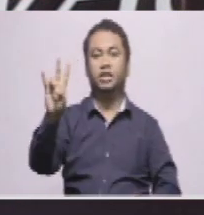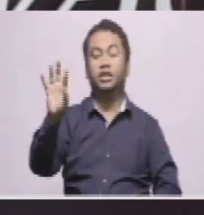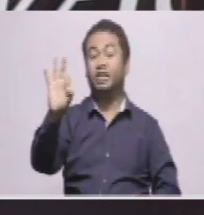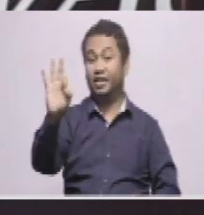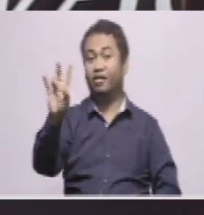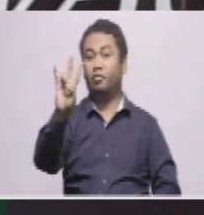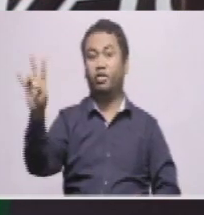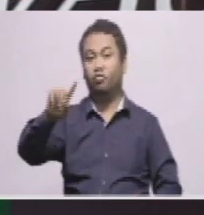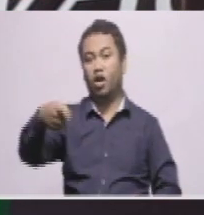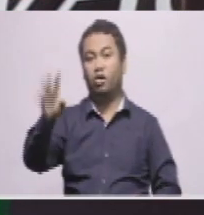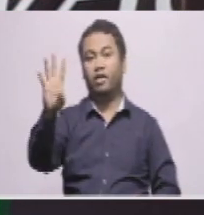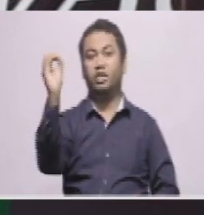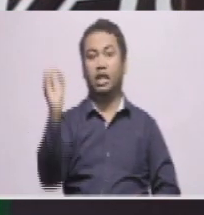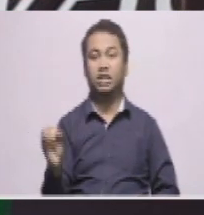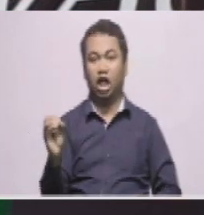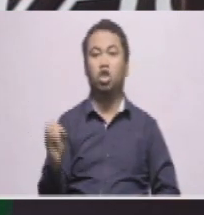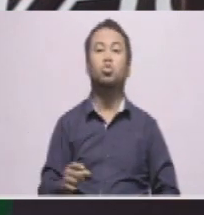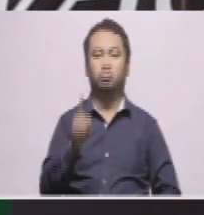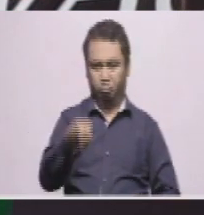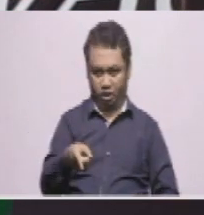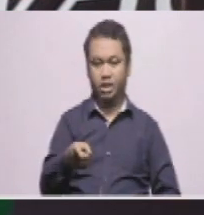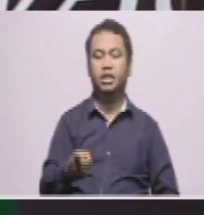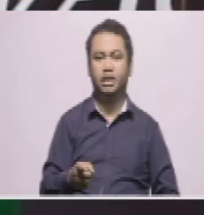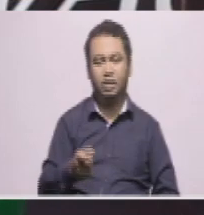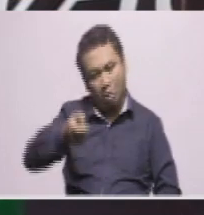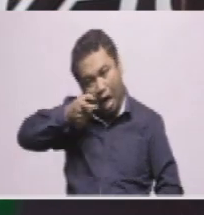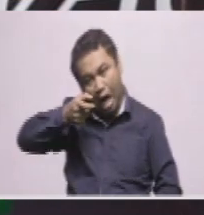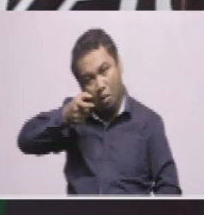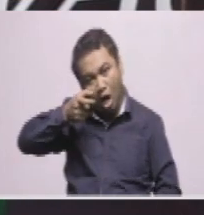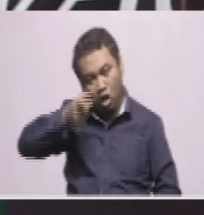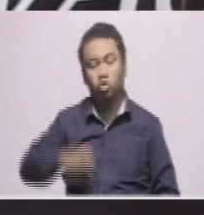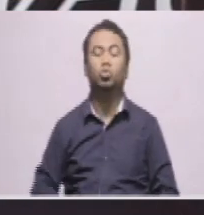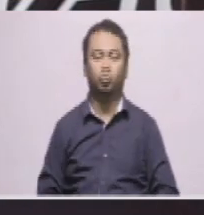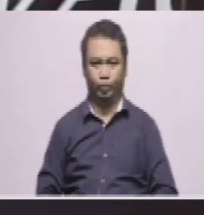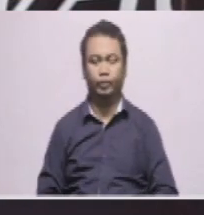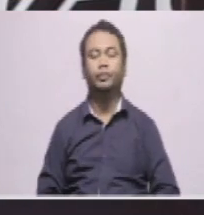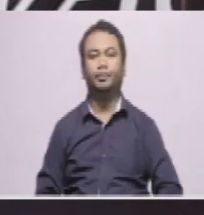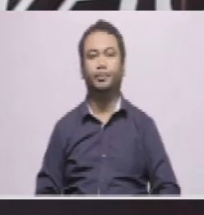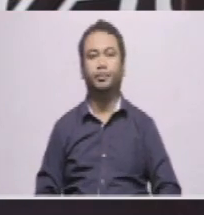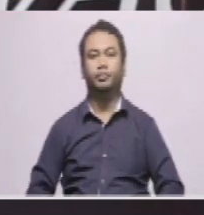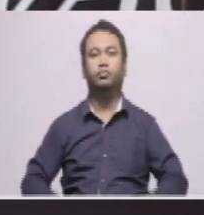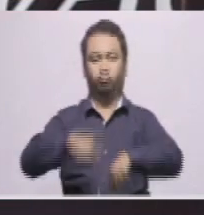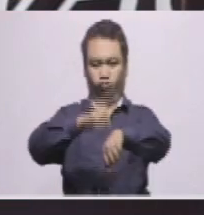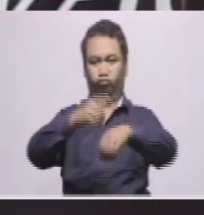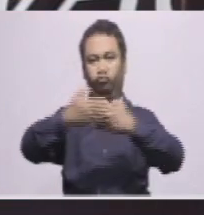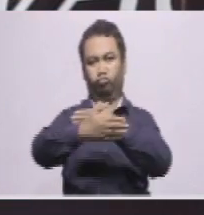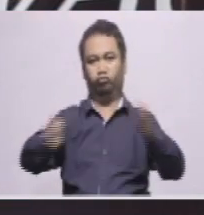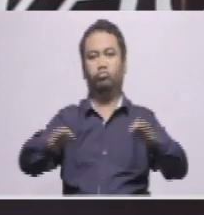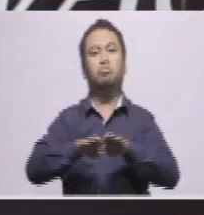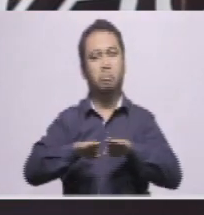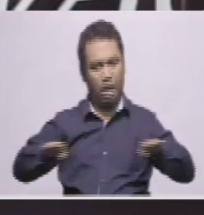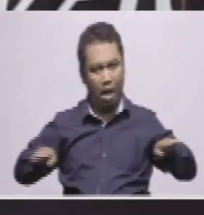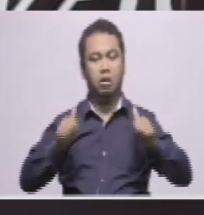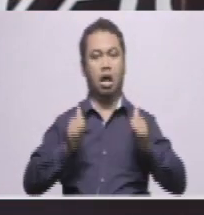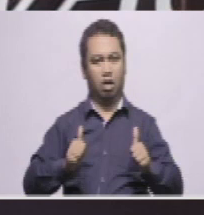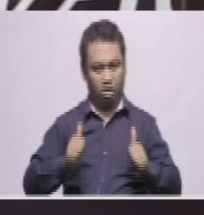7.74% ny birao fandatsahambato no narahan'izy ireo maso ary ny sokatra sy ara-potoana avokoa ny zotra ara-pilaminana